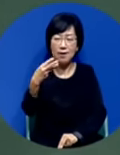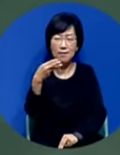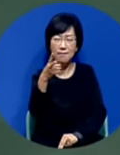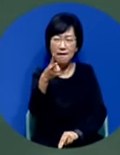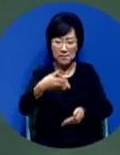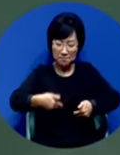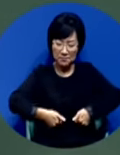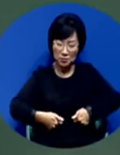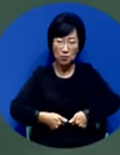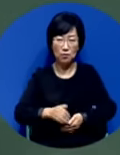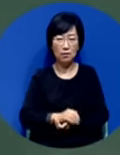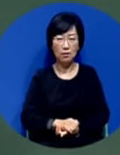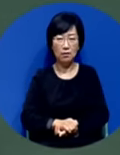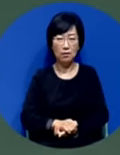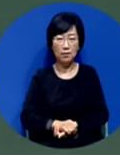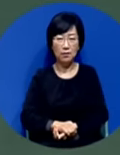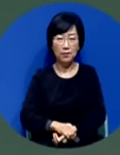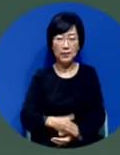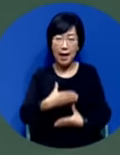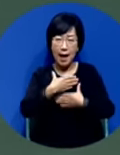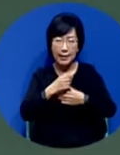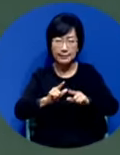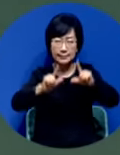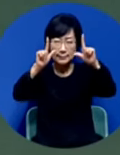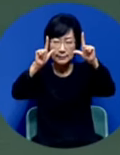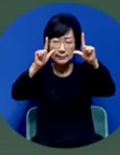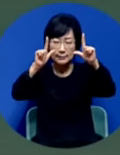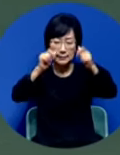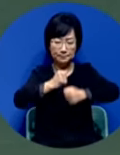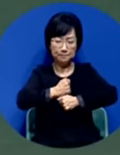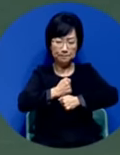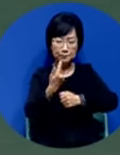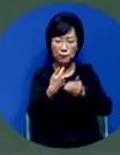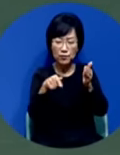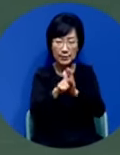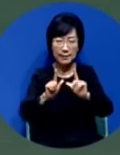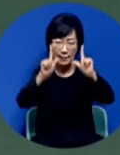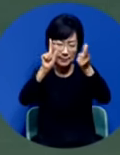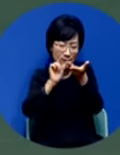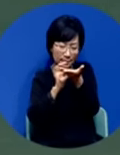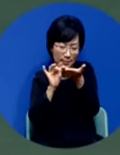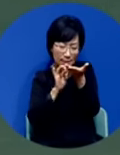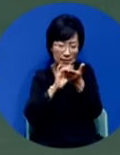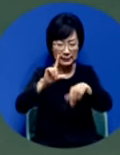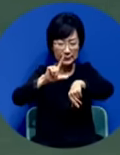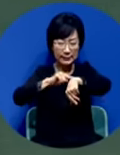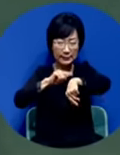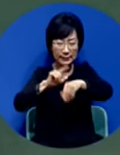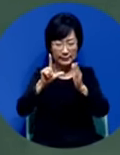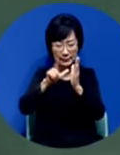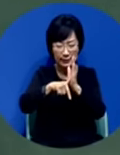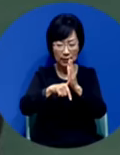那我们也要受割礼。못 깨달은 거요. 他们没能明白。 안식일 지키는데 날짜 시간은 어기면 안 돼. 못 깨달은 거요.